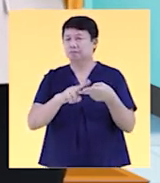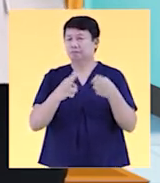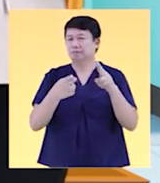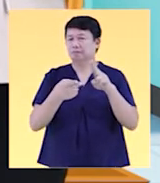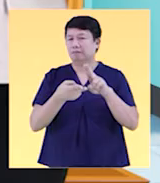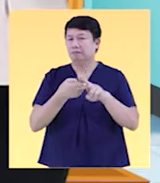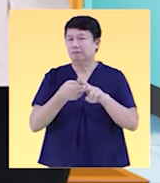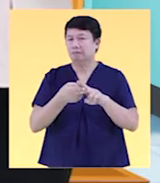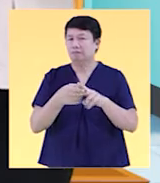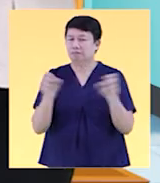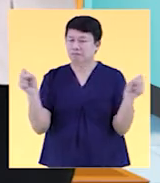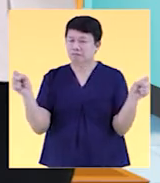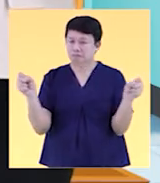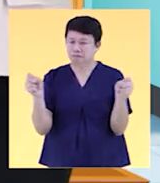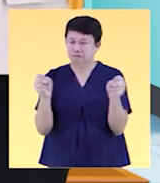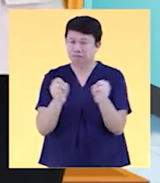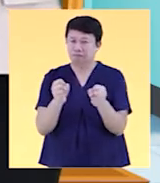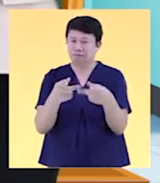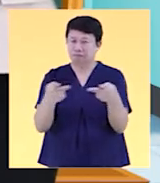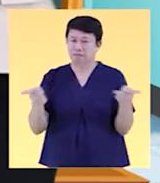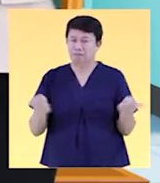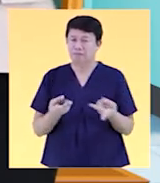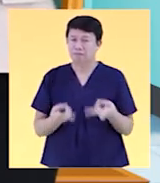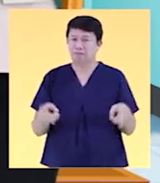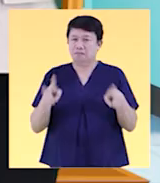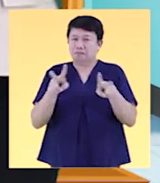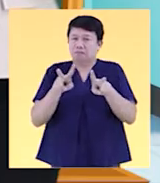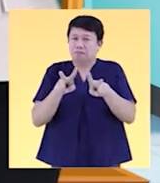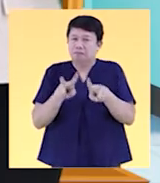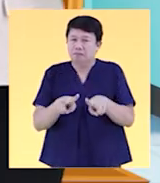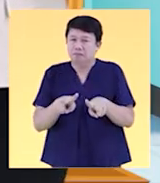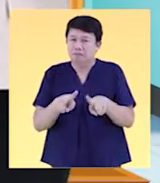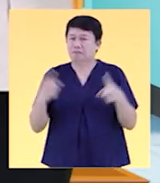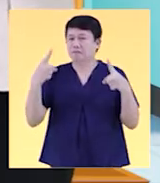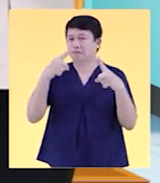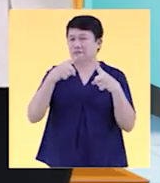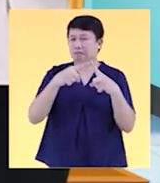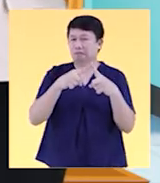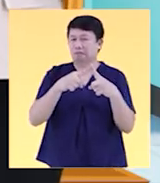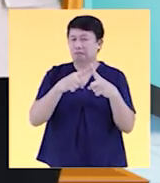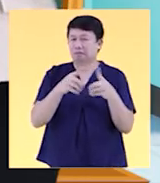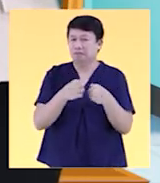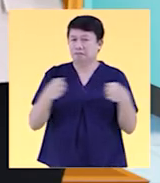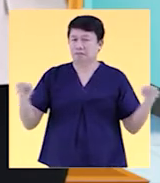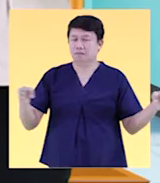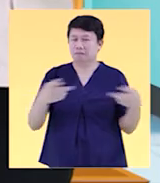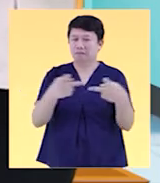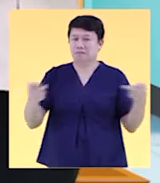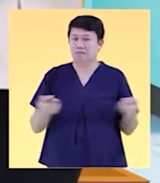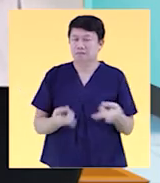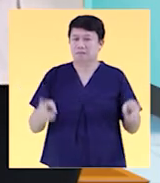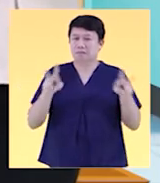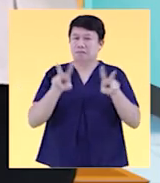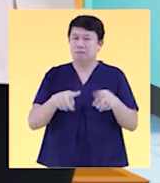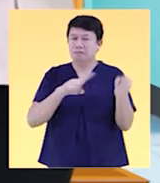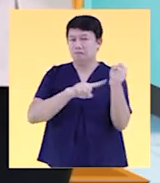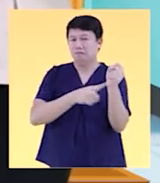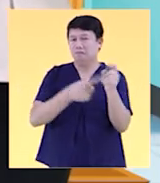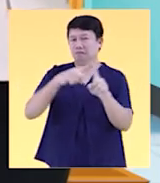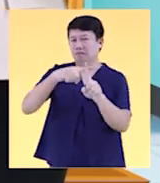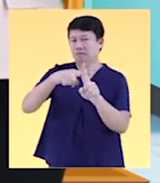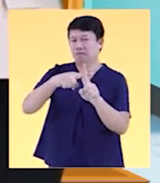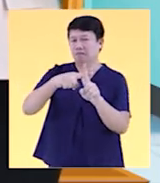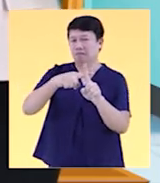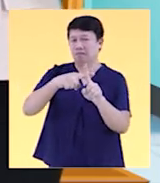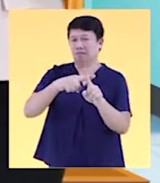mga numbers na may pinakamababang place value hanggang sa pinakamalaki. Umpisahan na natin ang